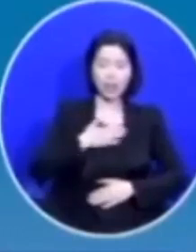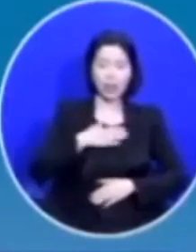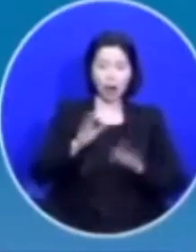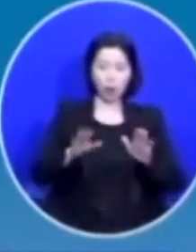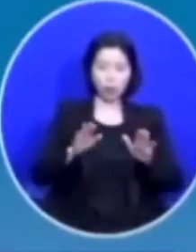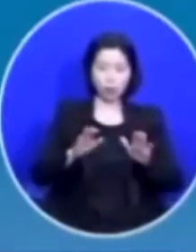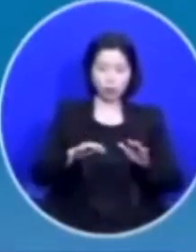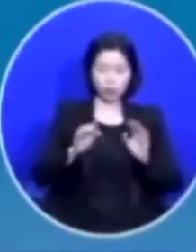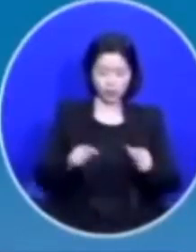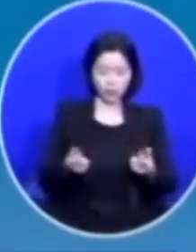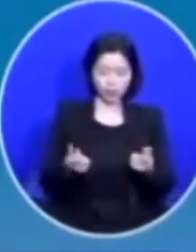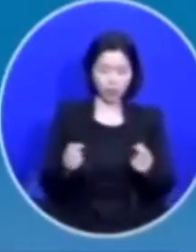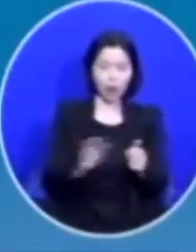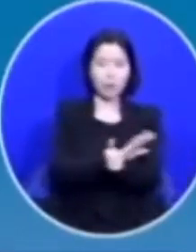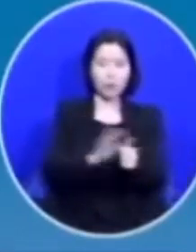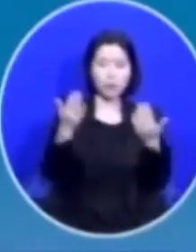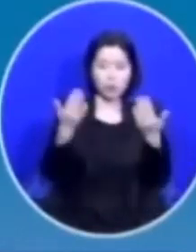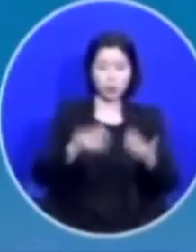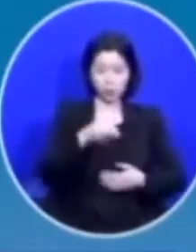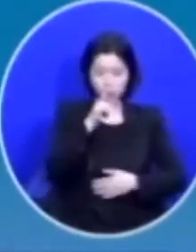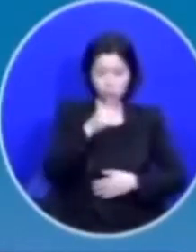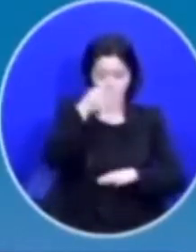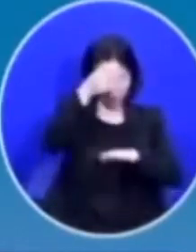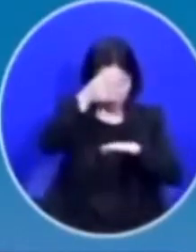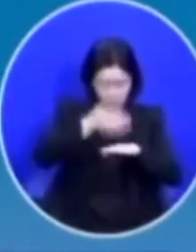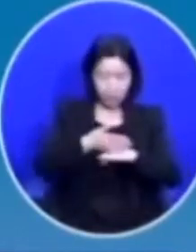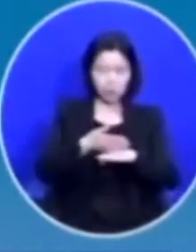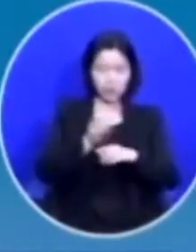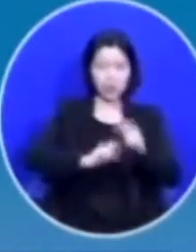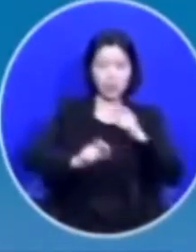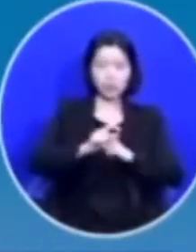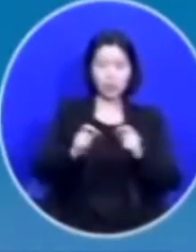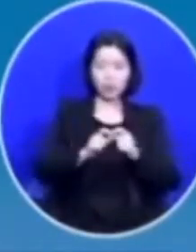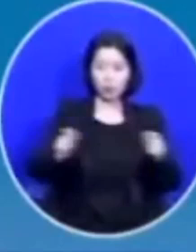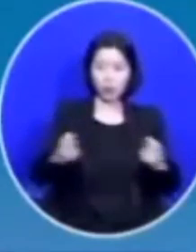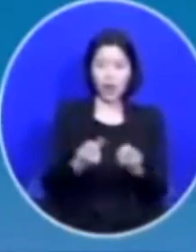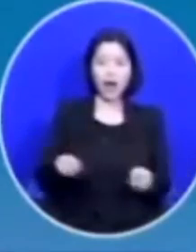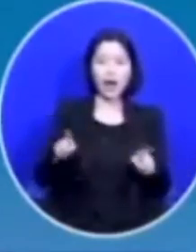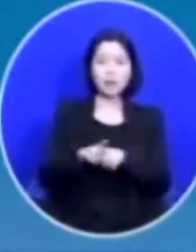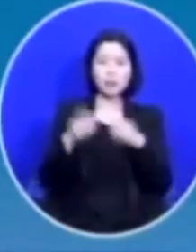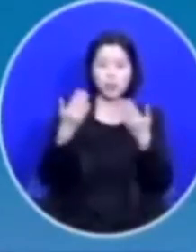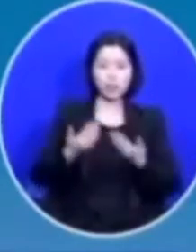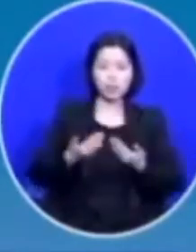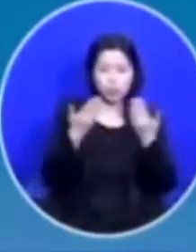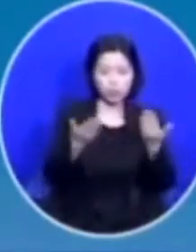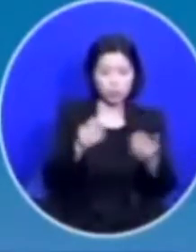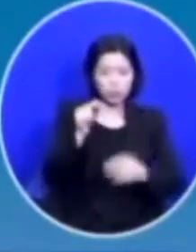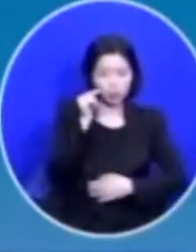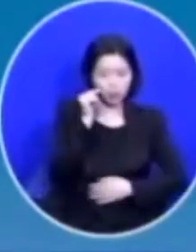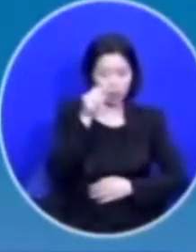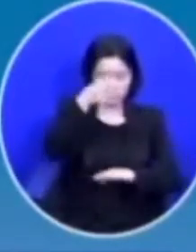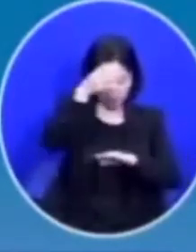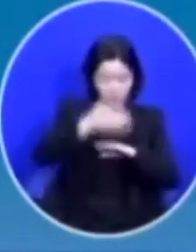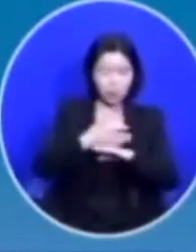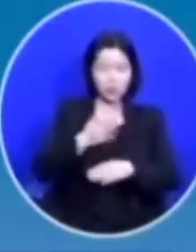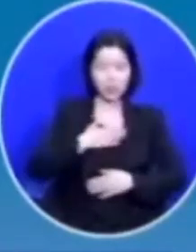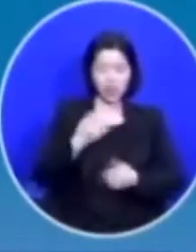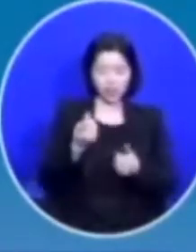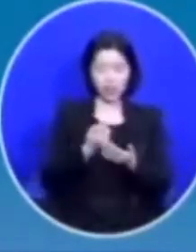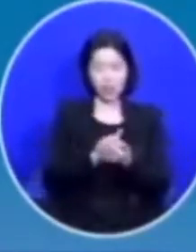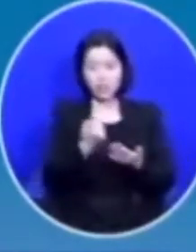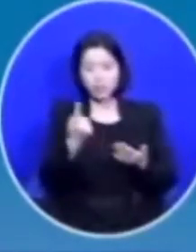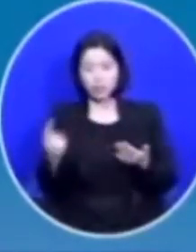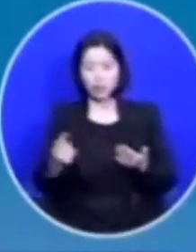위로를 받고 있습니다 미안합니다 더 오레 함께 해주지 못해서 미안합니다 내가 떠난 오